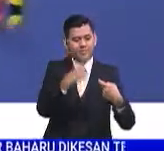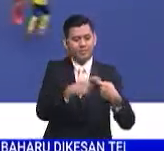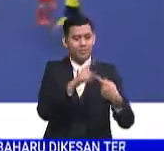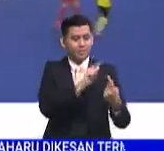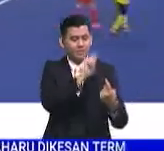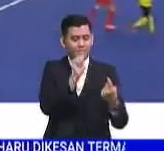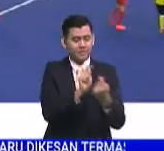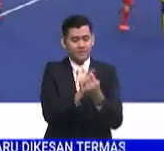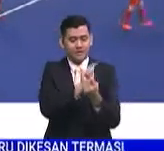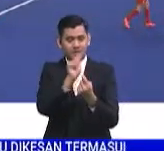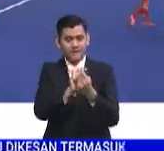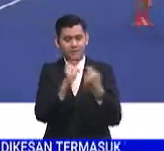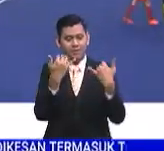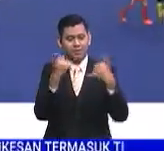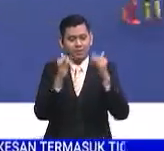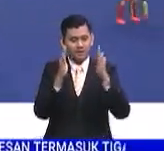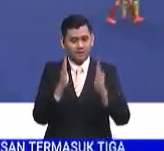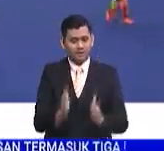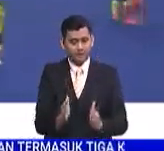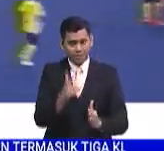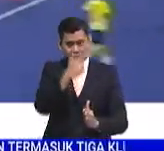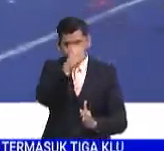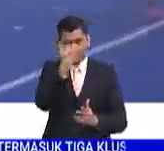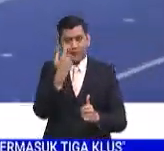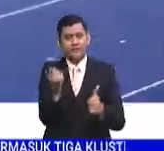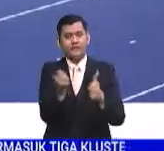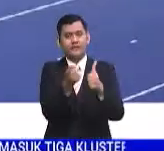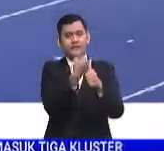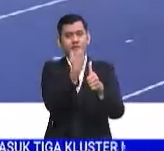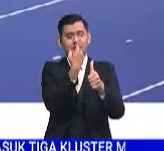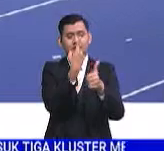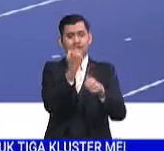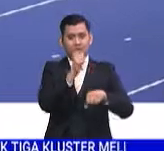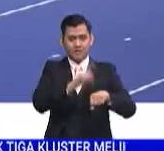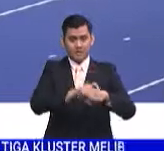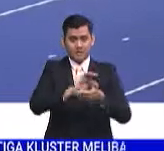memandangkan kali pertama dia mengemudi pasukan berkenaan.